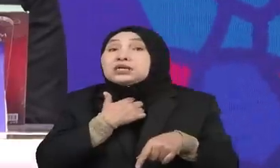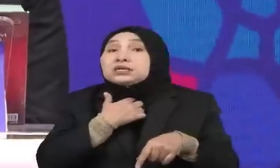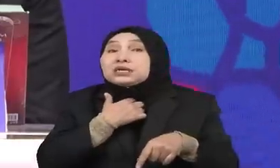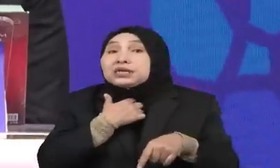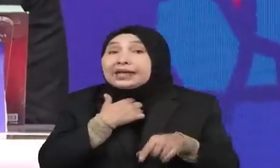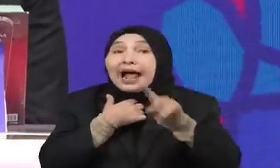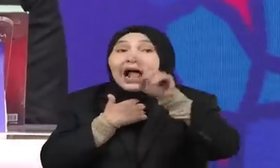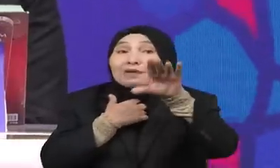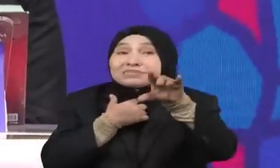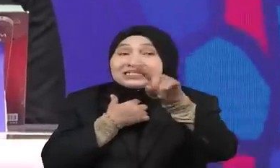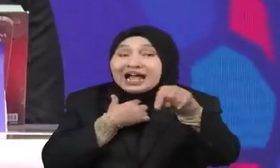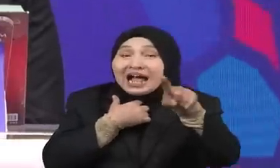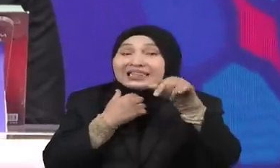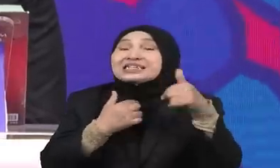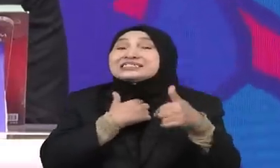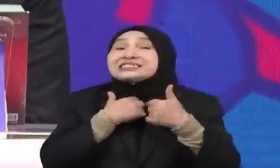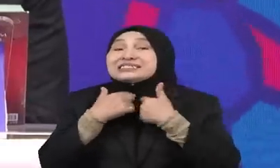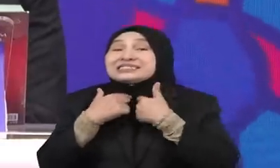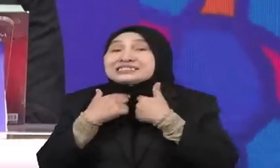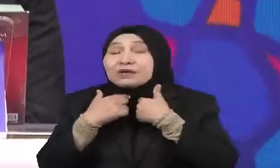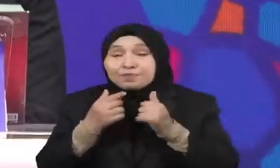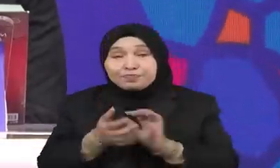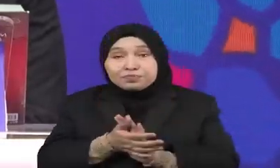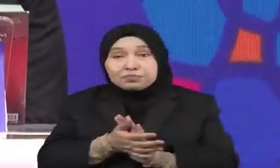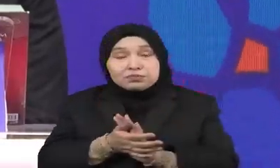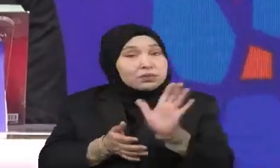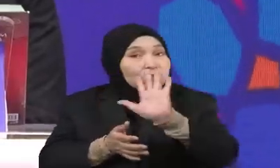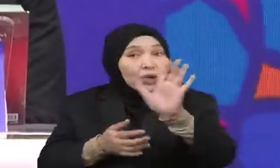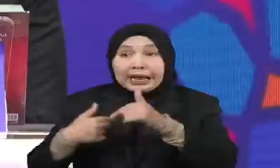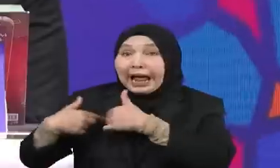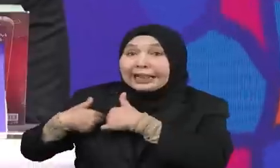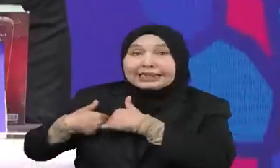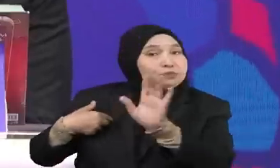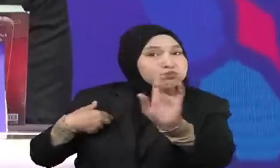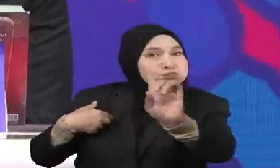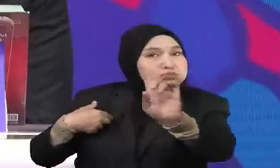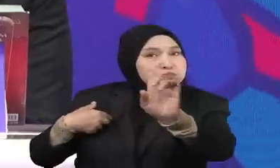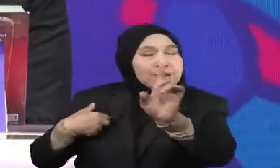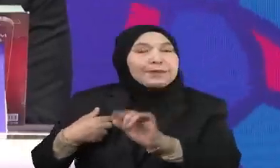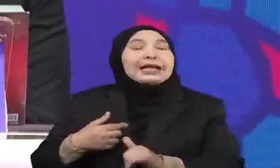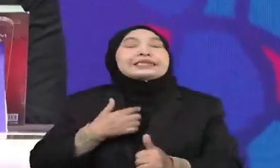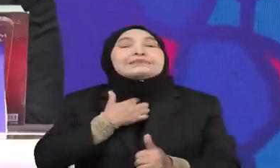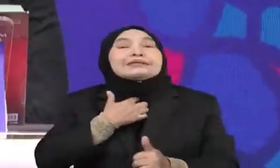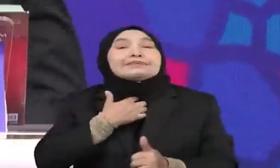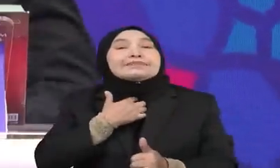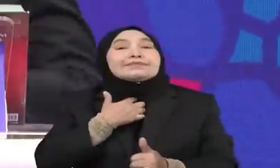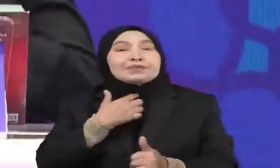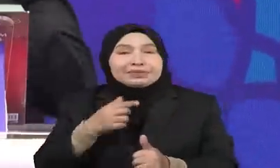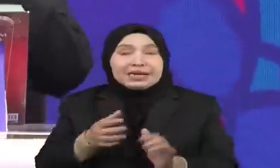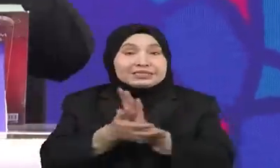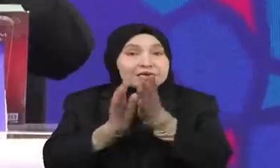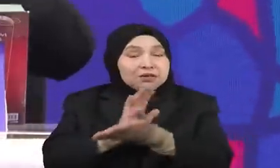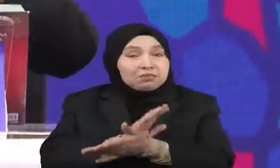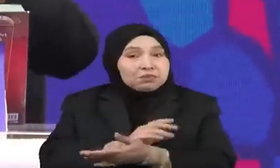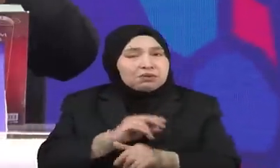hamzahnya tuh di sini dalam hati ya di sini di Pangkal halku jadi bunyi